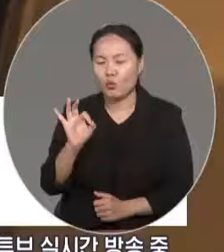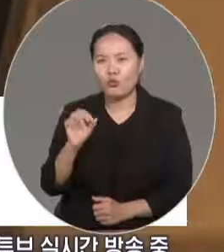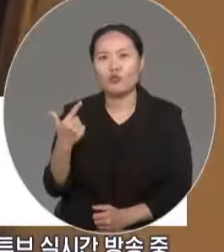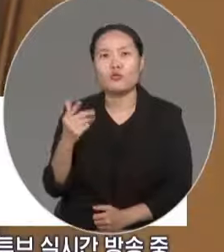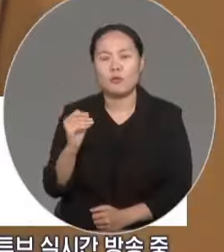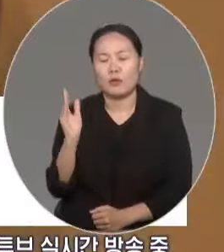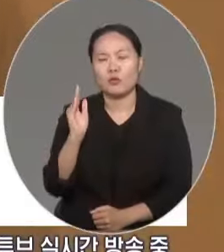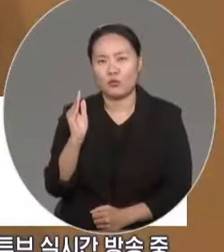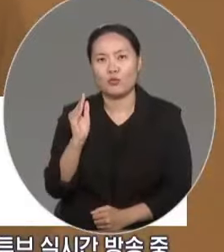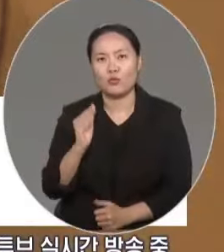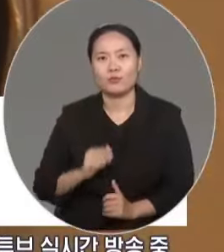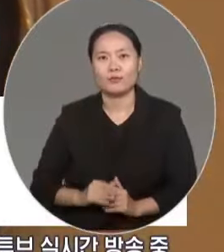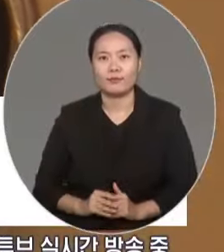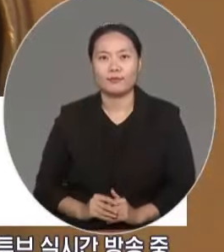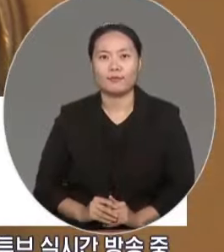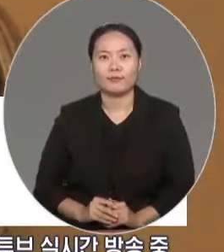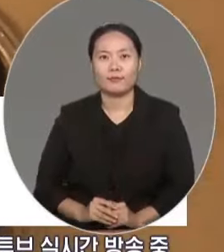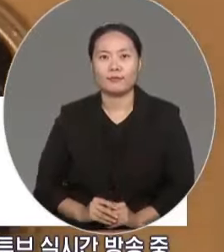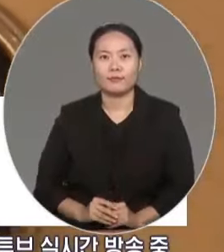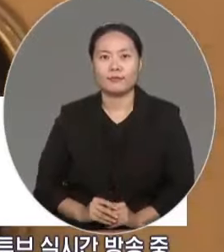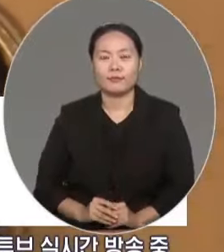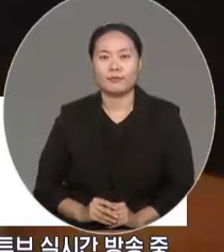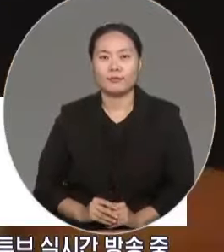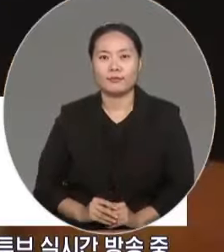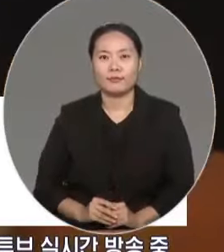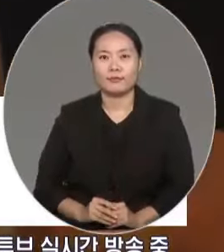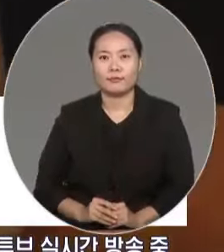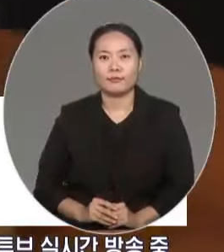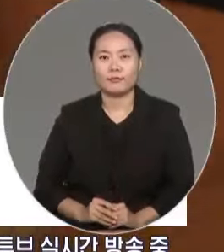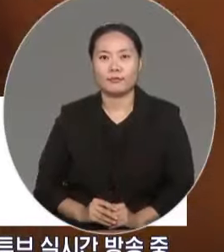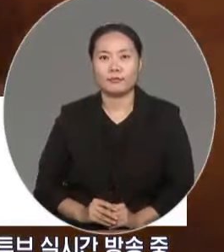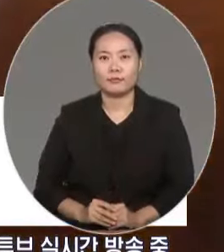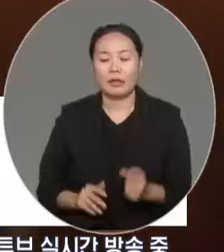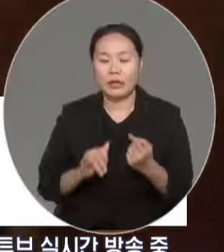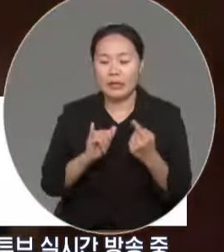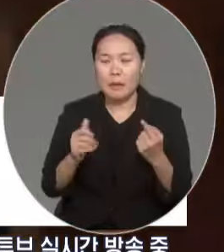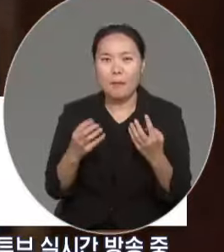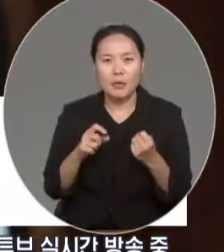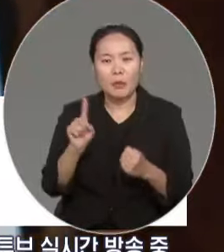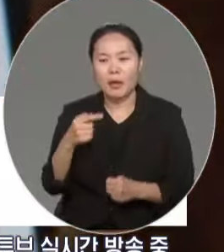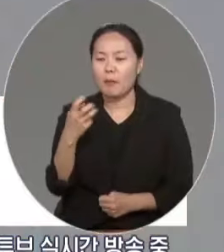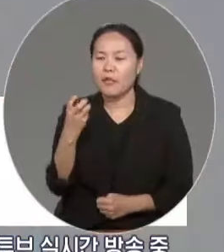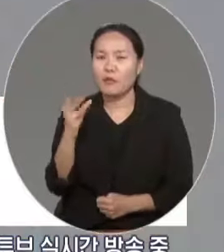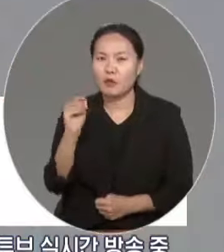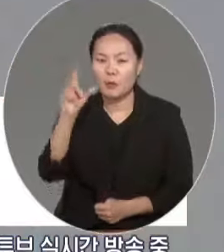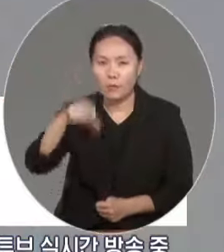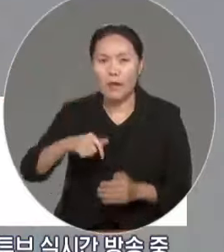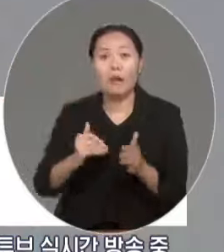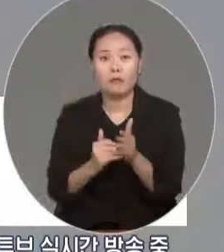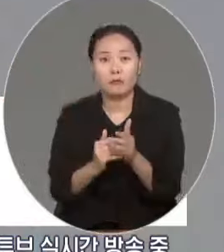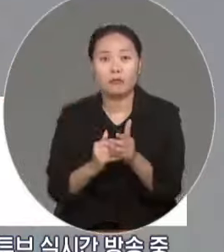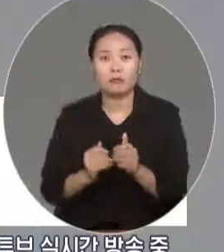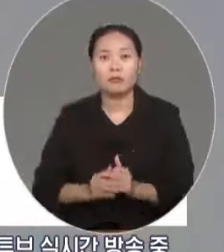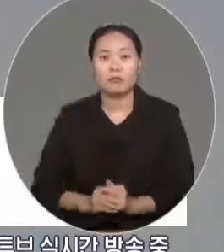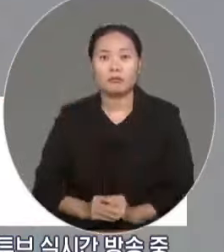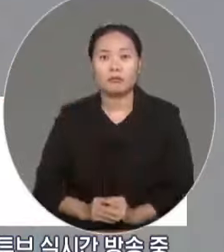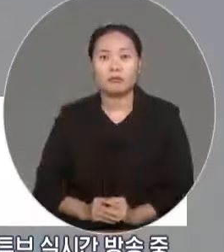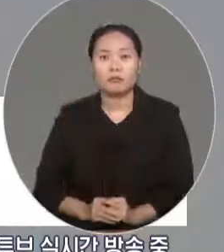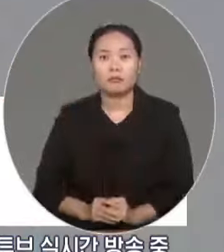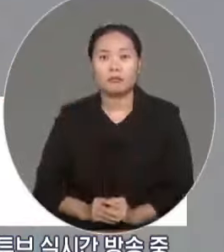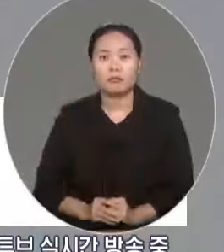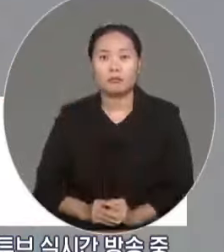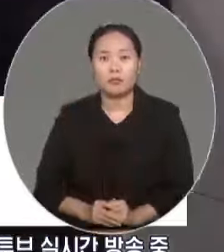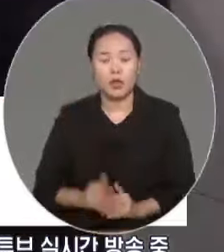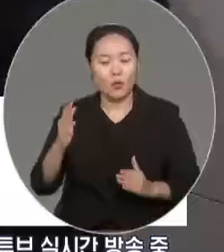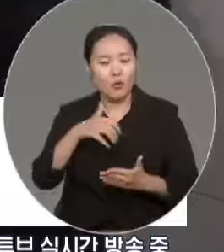피해액은 6천여만 원에 이르는 것으로 나타났습니다. 1인당 많게는 180만 원까지 결제하게 됐는데